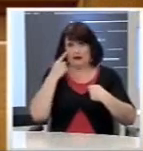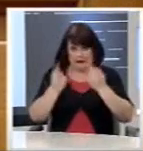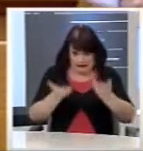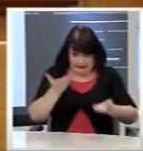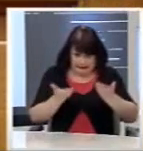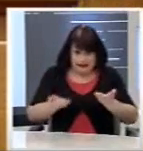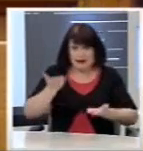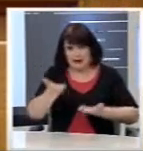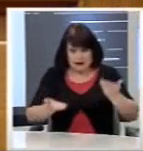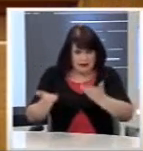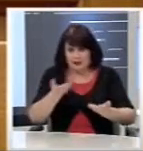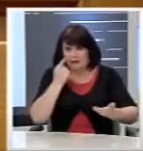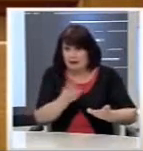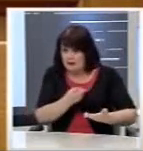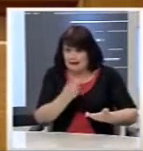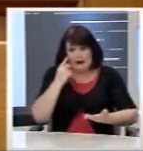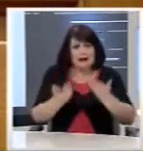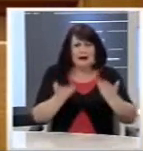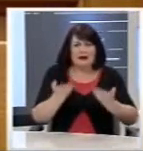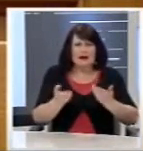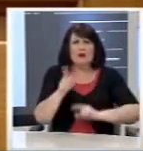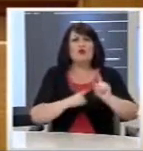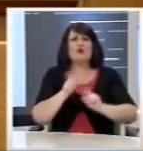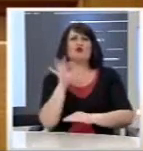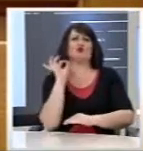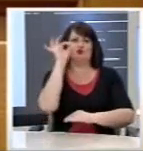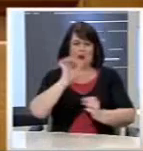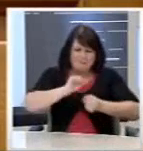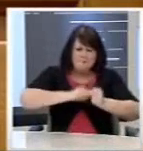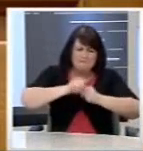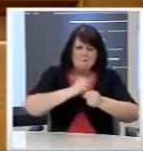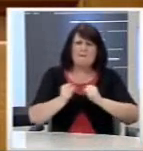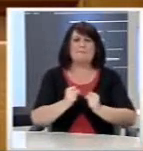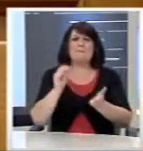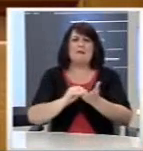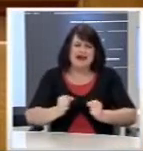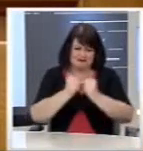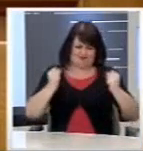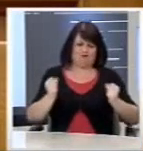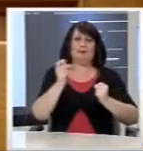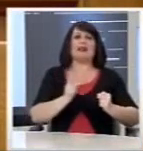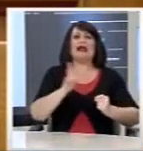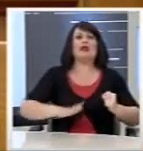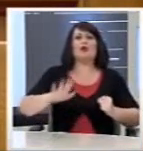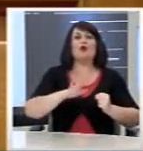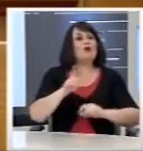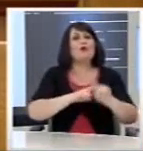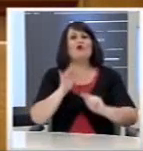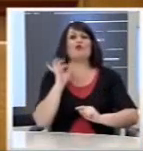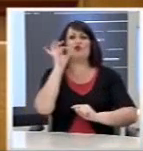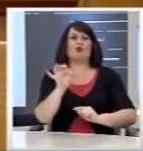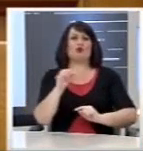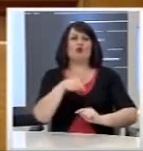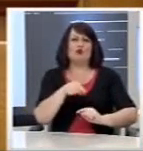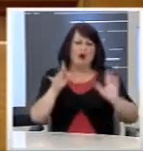τις προτάσεις σας με τις προτάσεις μας. Ποιοι έχουν στόχο και παλεύουν για να ξανασηκώσουν ψηλά την κοινωνία και ποιοι έχουν στόχο να την